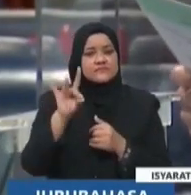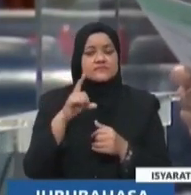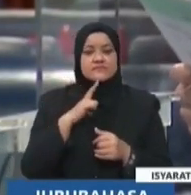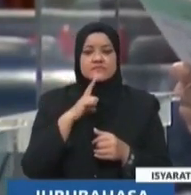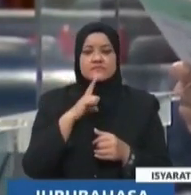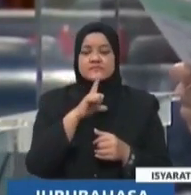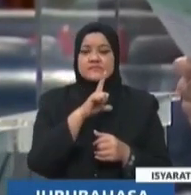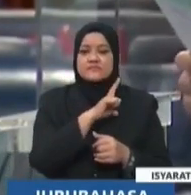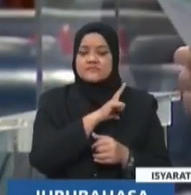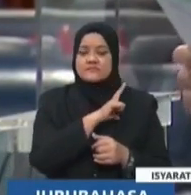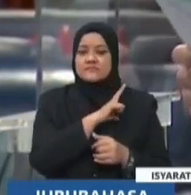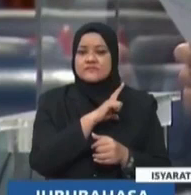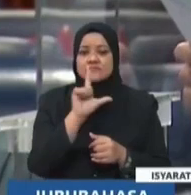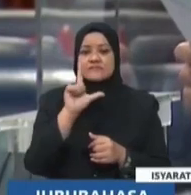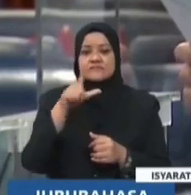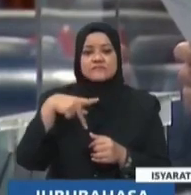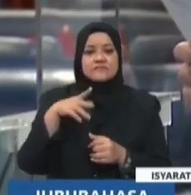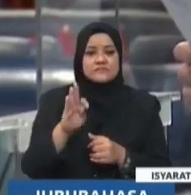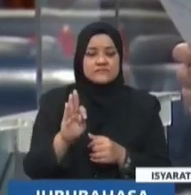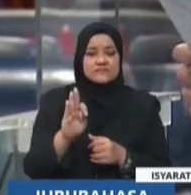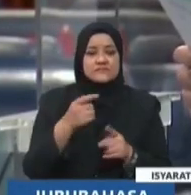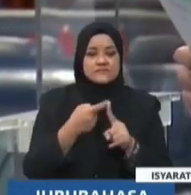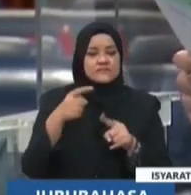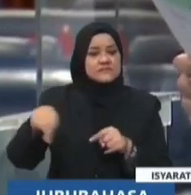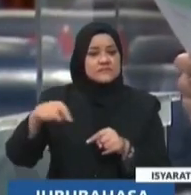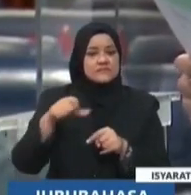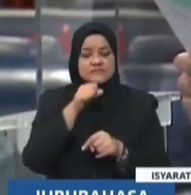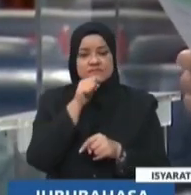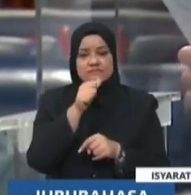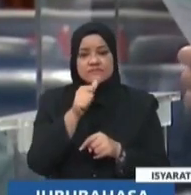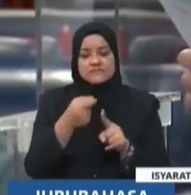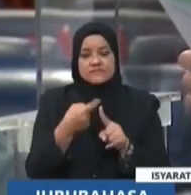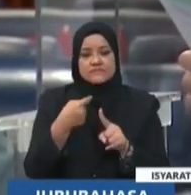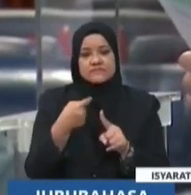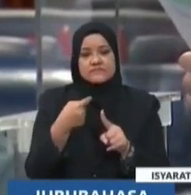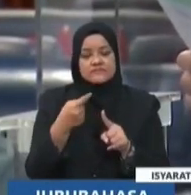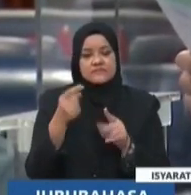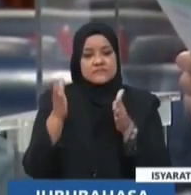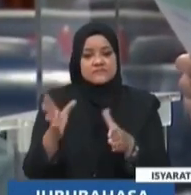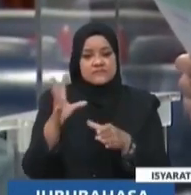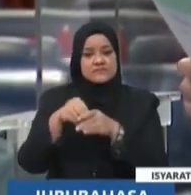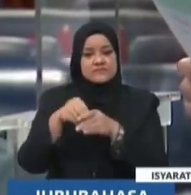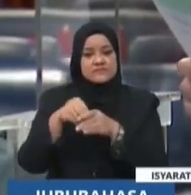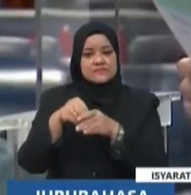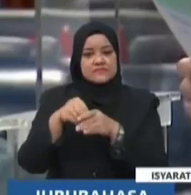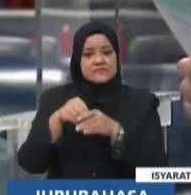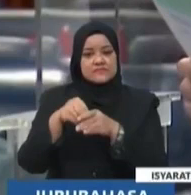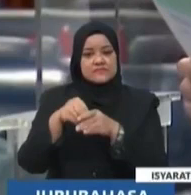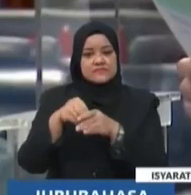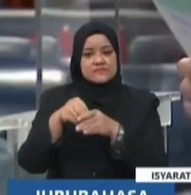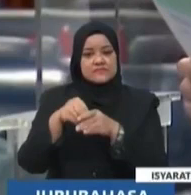lembaga penapis lem Afif daripada molekul yang bukan dari kalangan Industri pembuatan